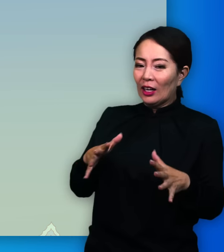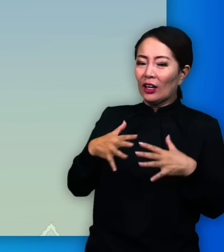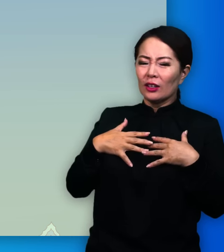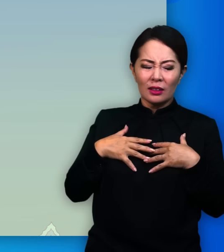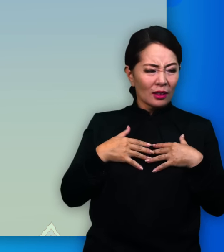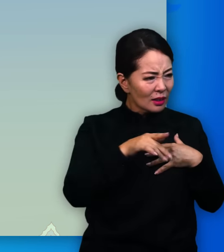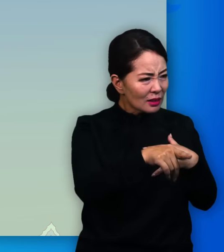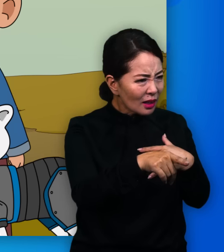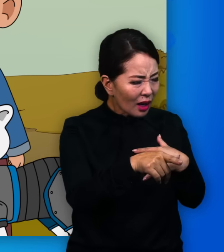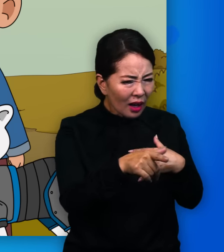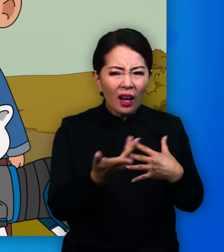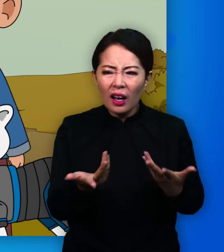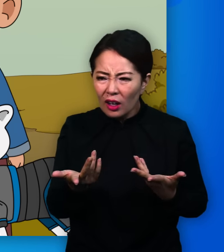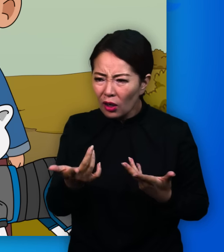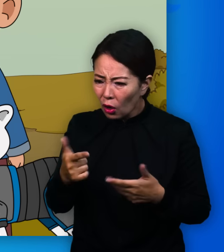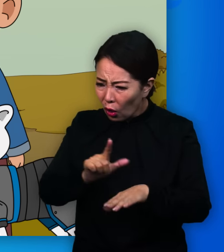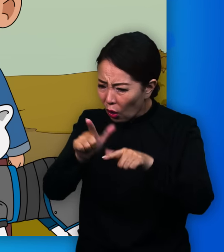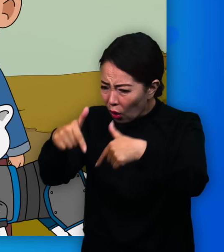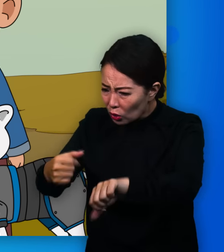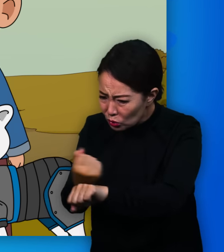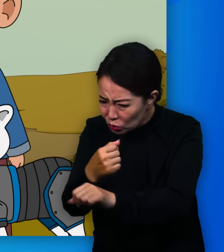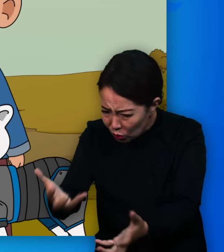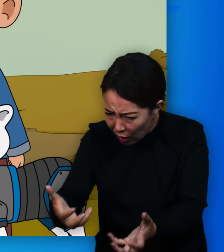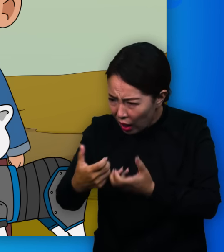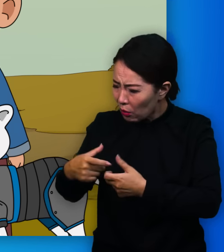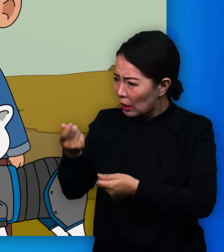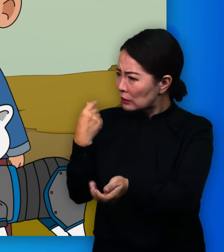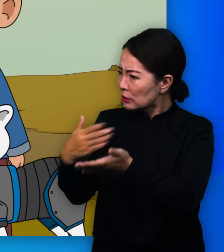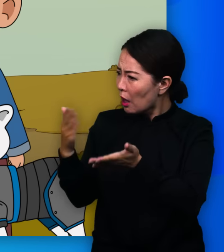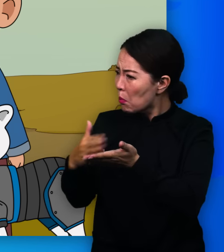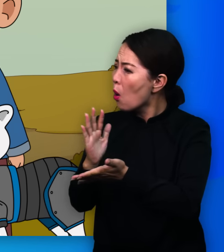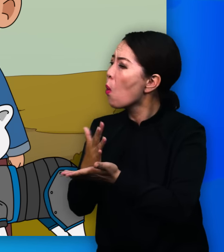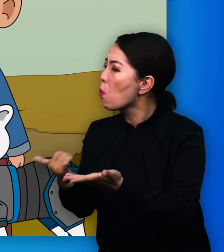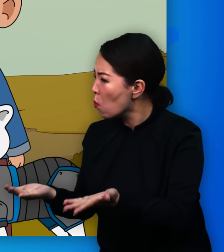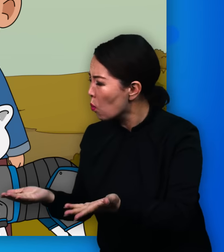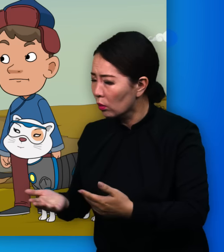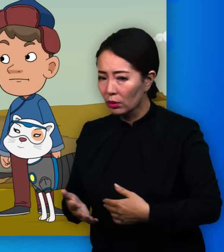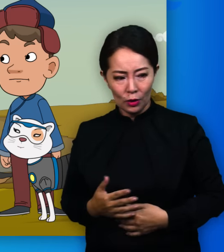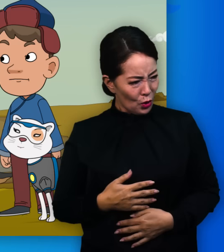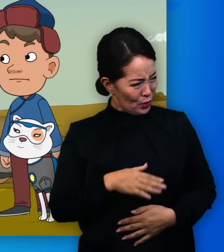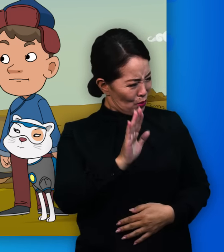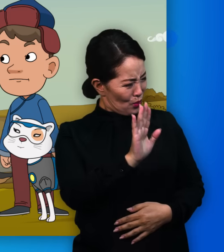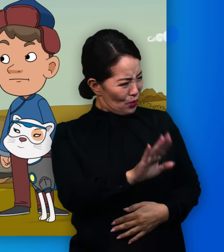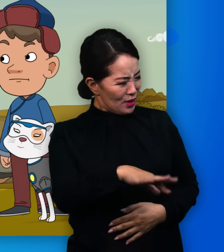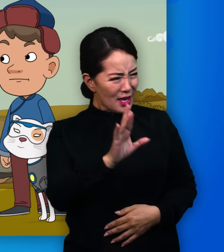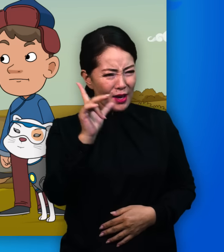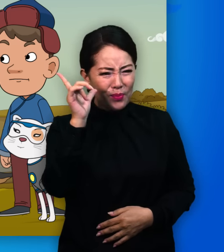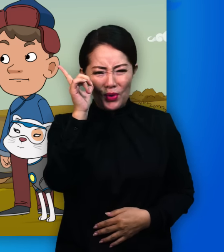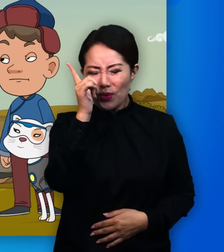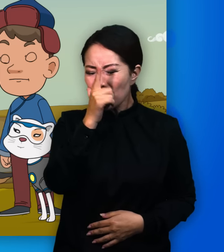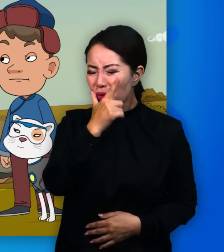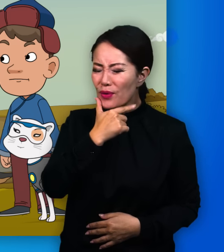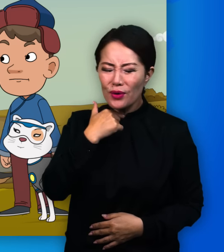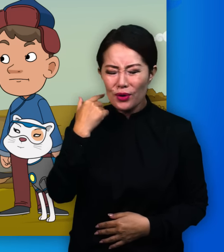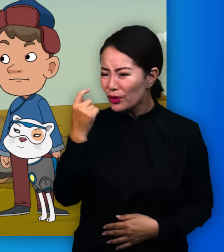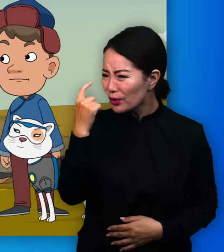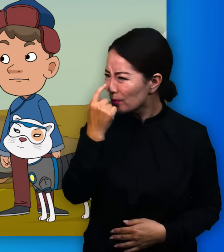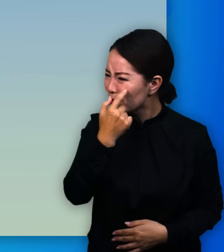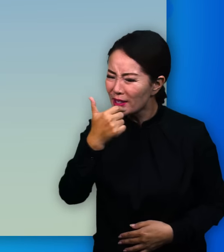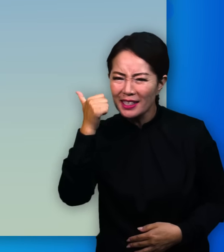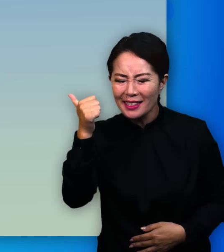70 нүүдлийн цаатахыг харна. 70-ийн номыг ч сонсно. Тийм баха.